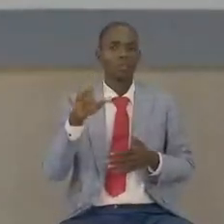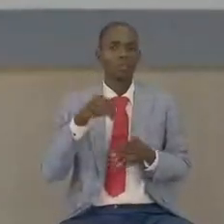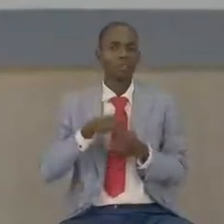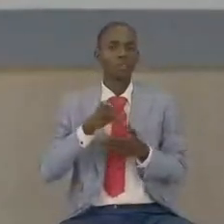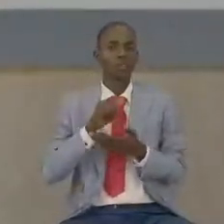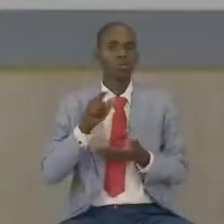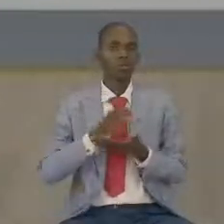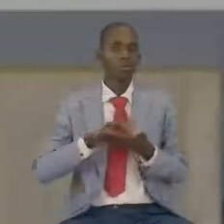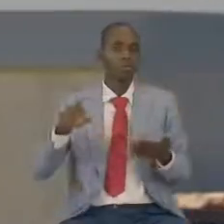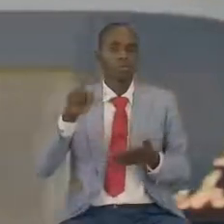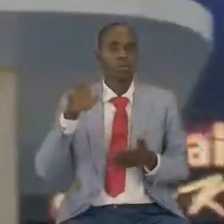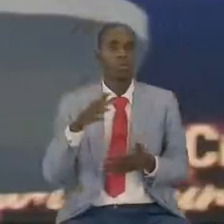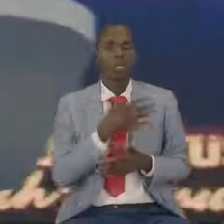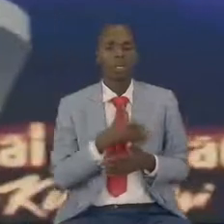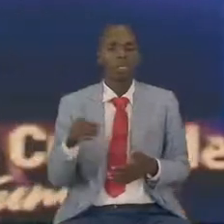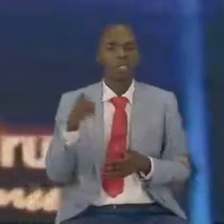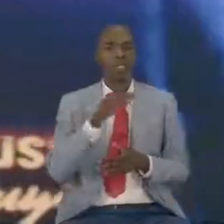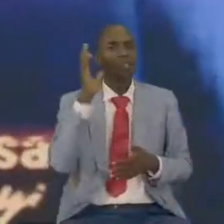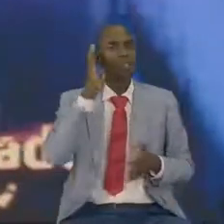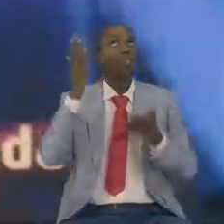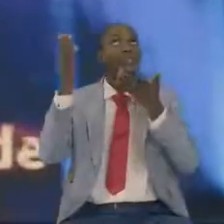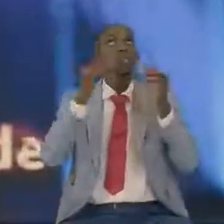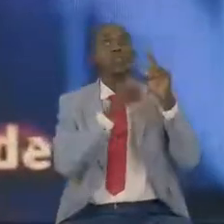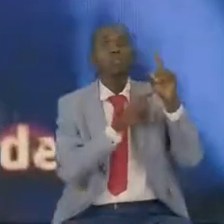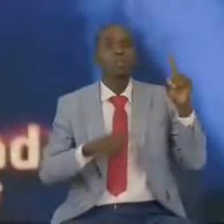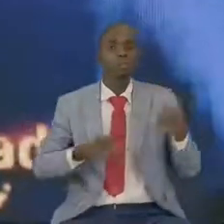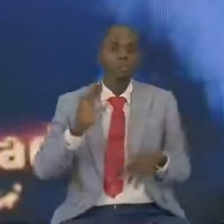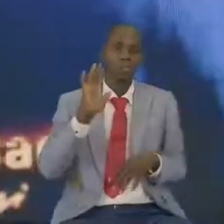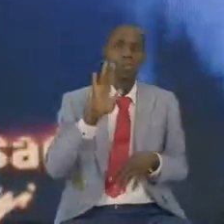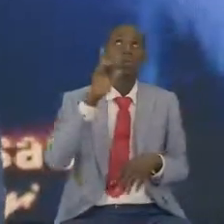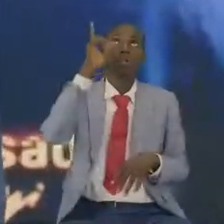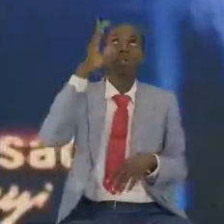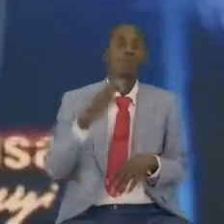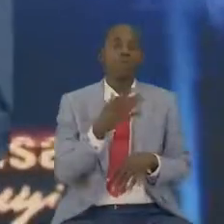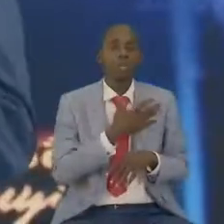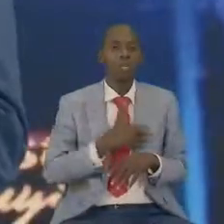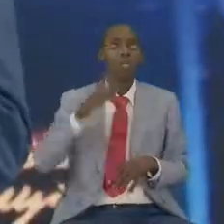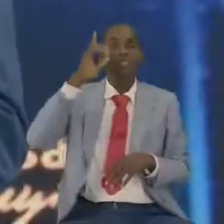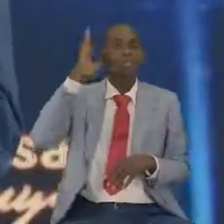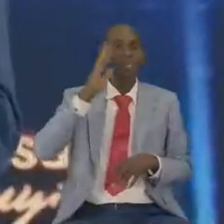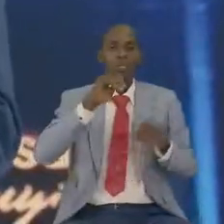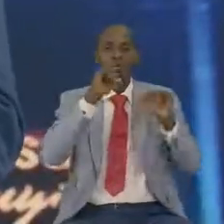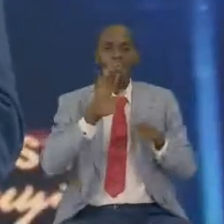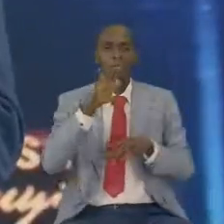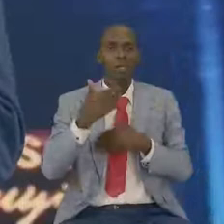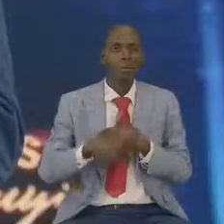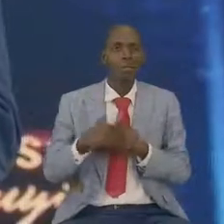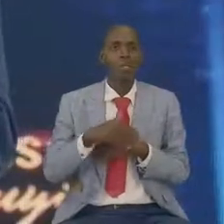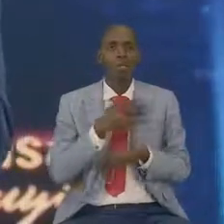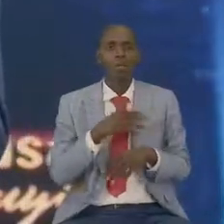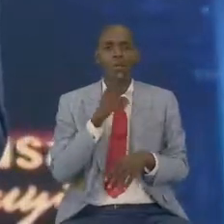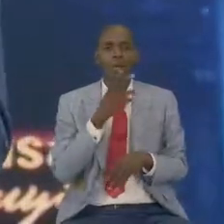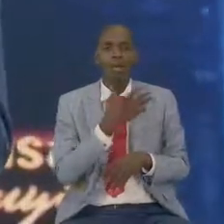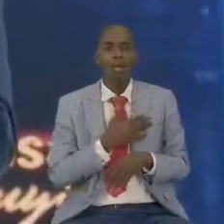Verset 25. Vous servirez l'Éternel, votre Dieu, et il bénira votre pain et vos eaux. Et j'éloignerai